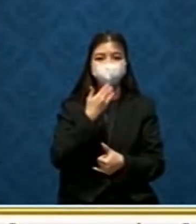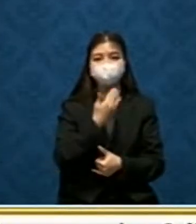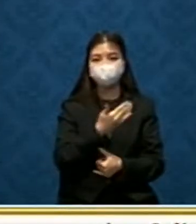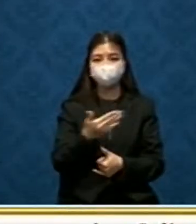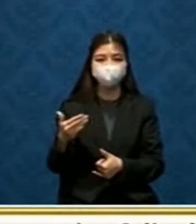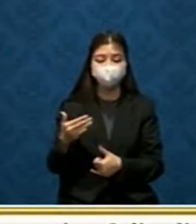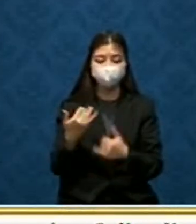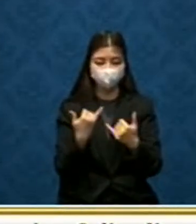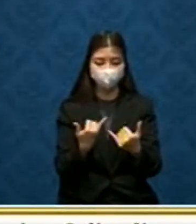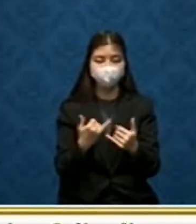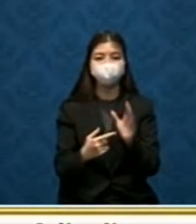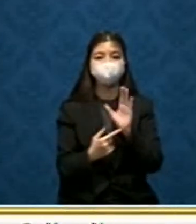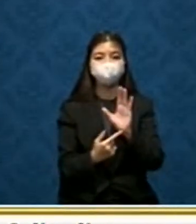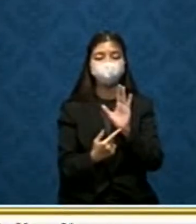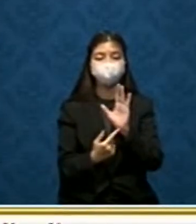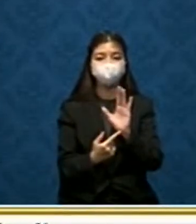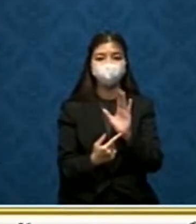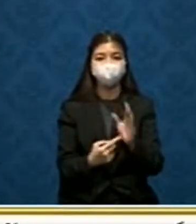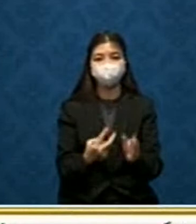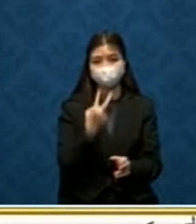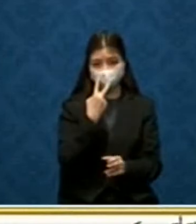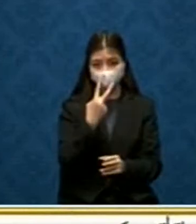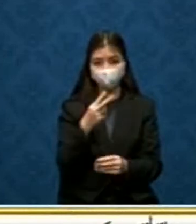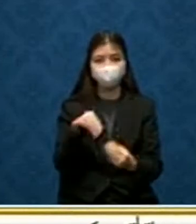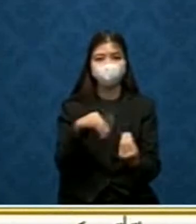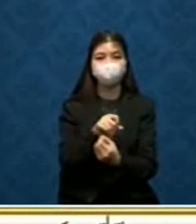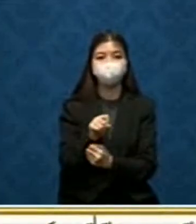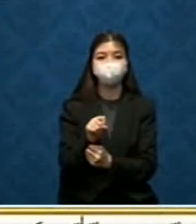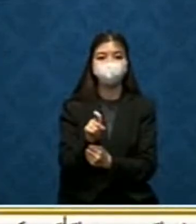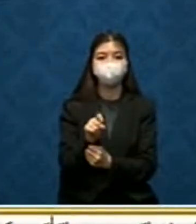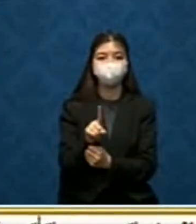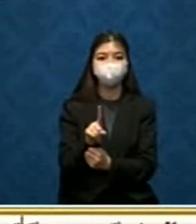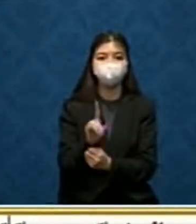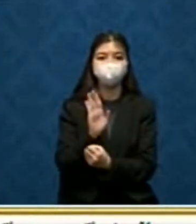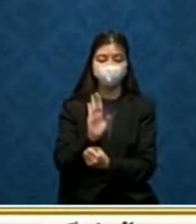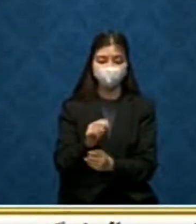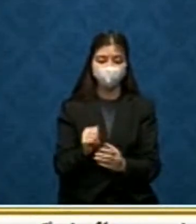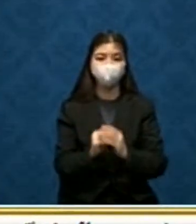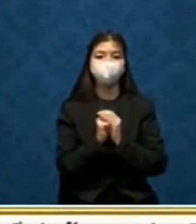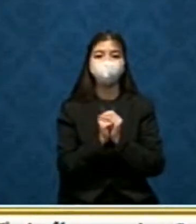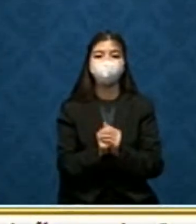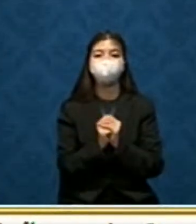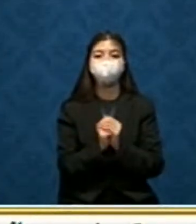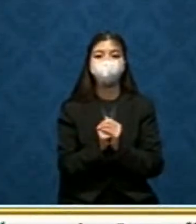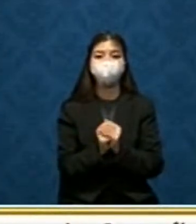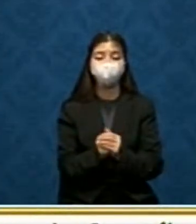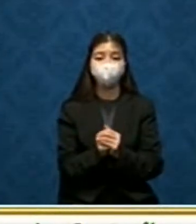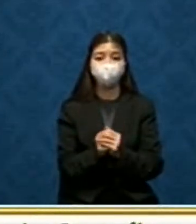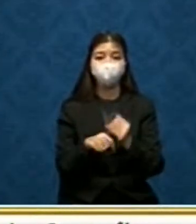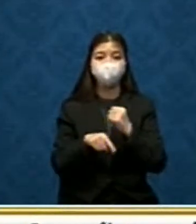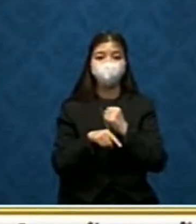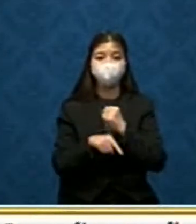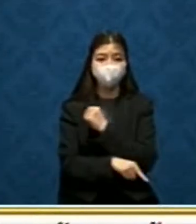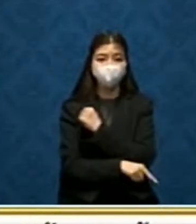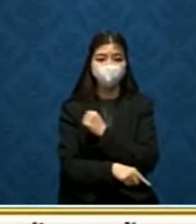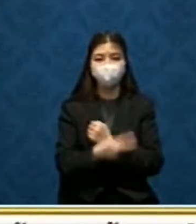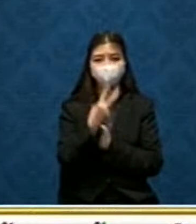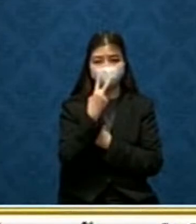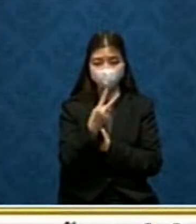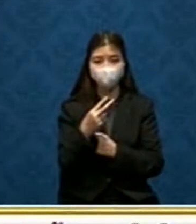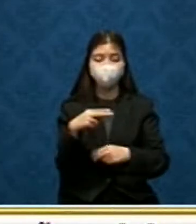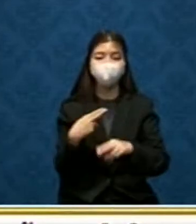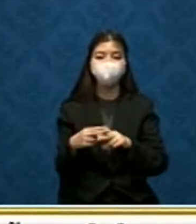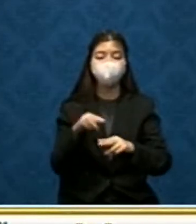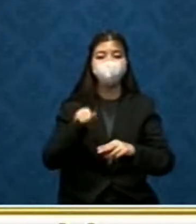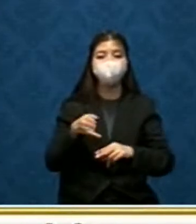แต่วันนี้เอาทภัยทังเศรษฐกิจกรณีตู้ห่าวผมฟงจิราพรสินทุภั